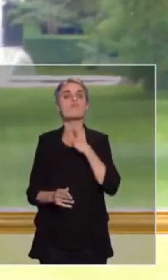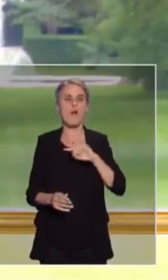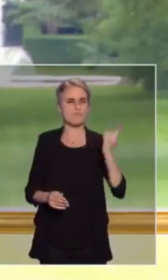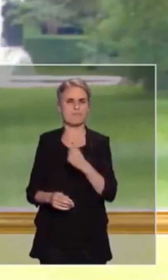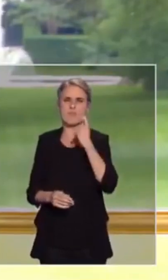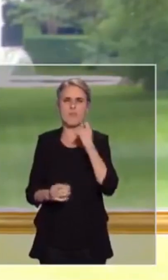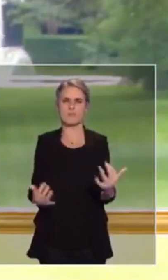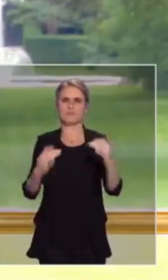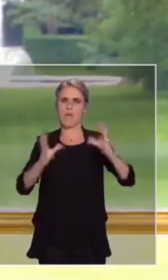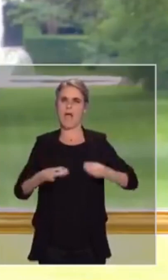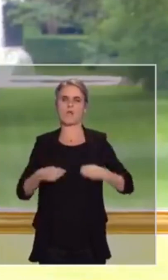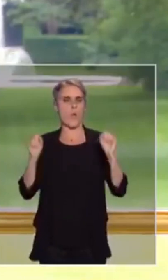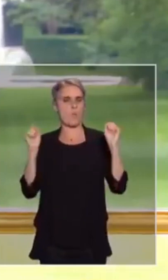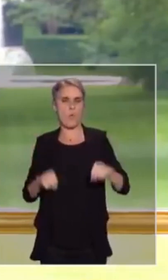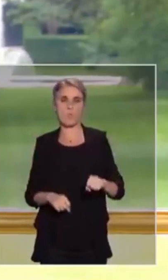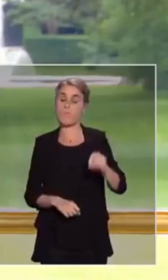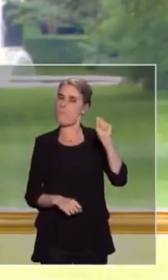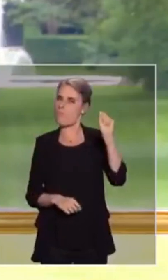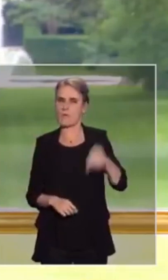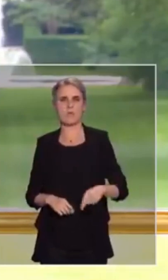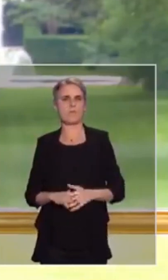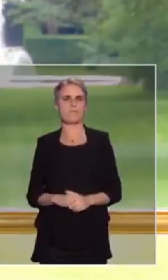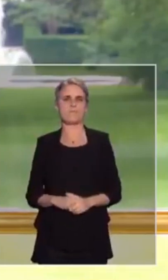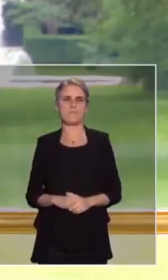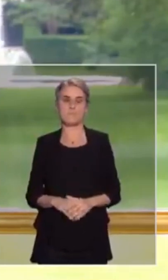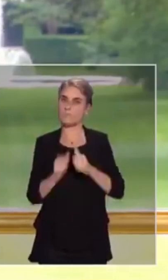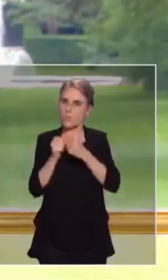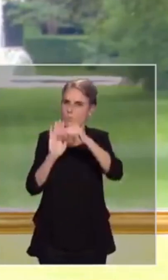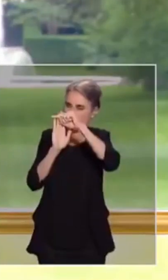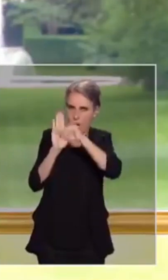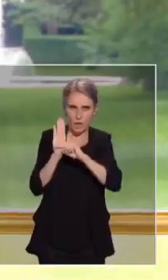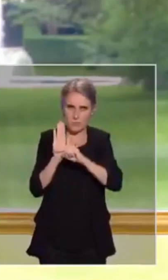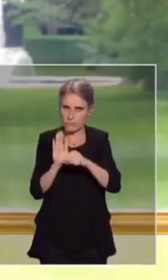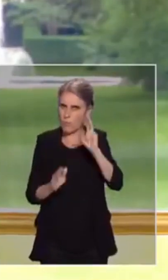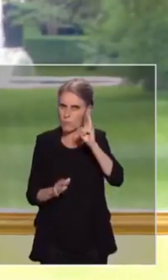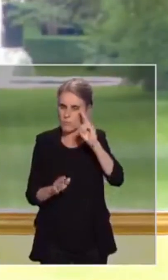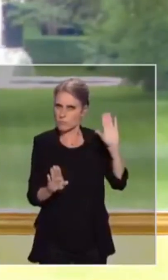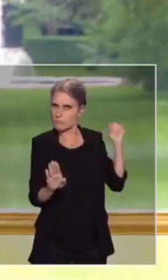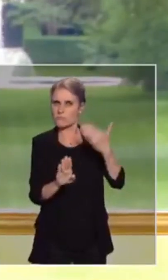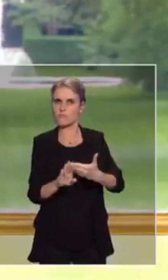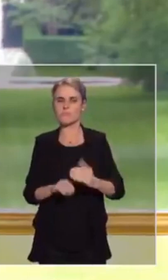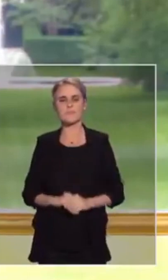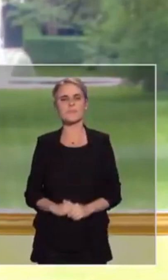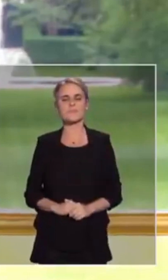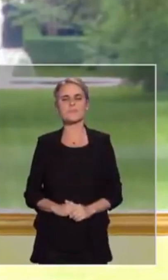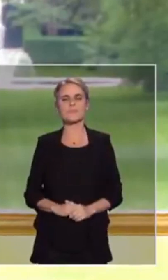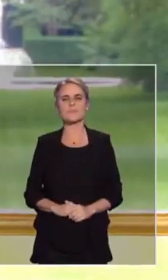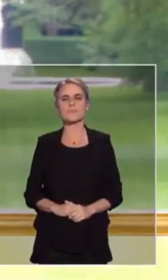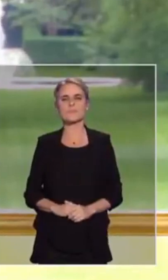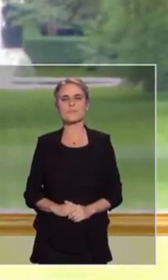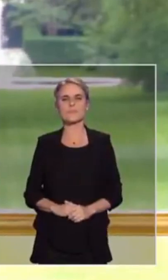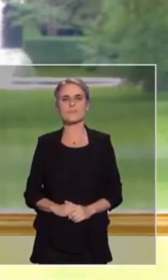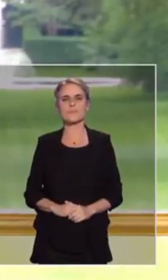l'économie de demain sinon nous ne nous relèverons pas qui a mis autant de nounous à l'intérieur nous nous relèverons pas